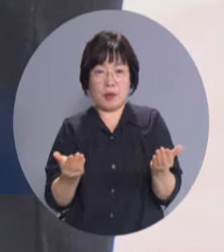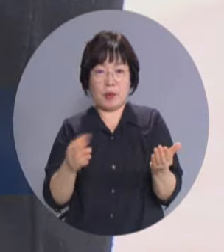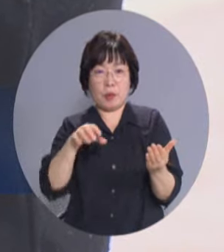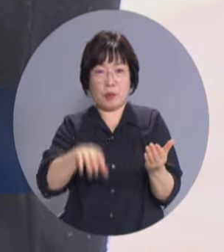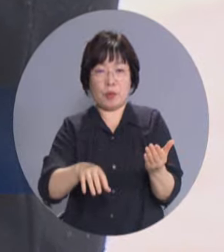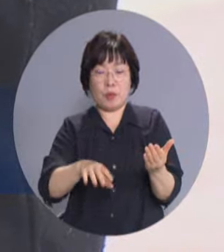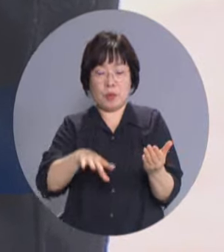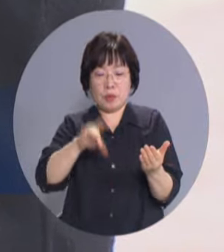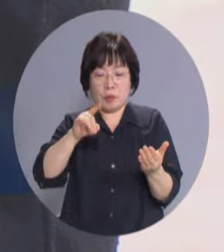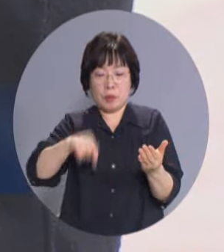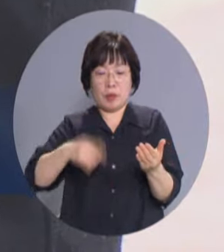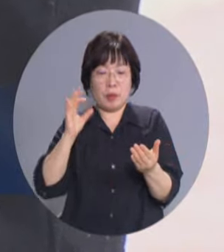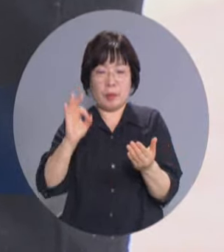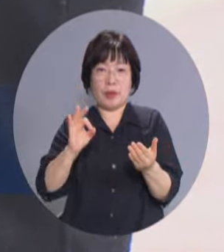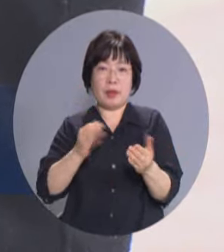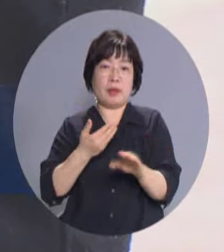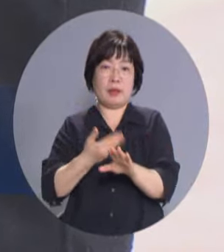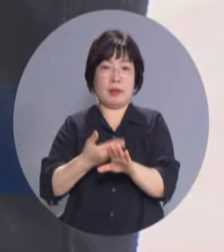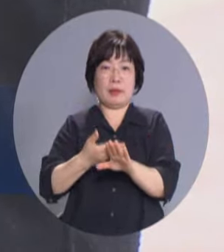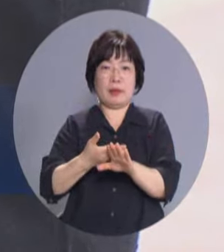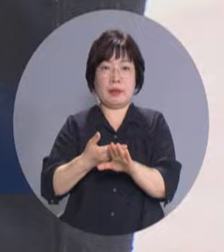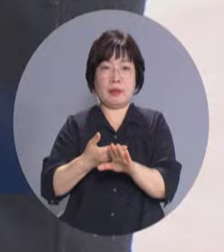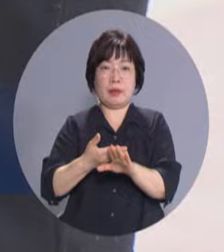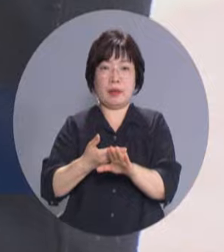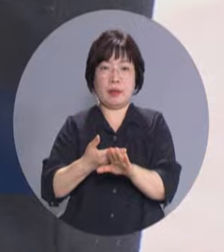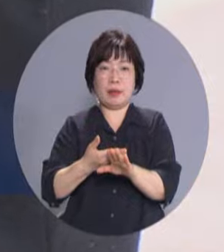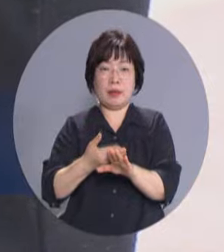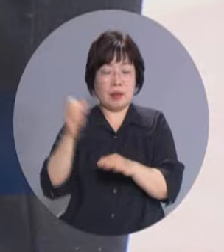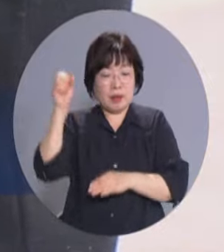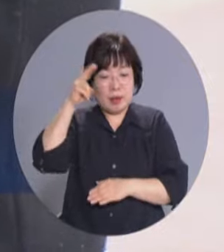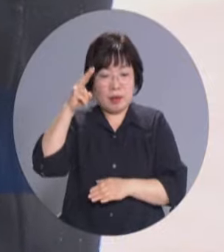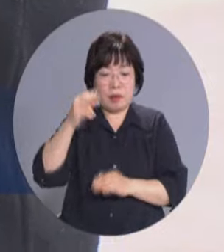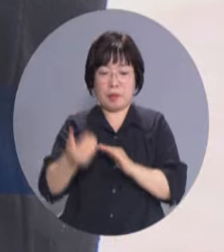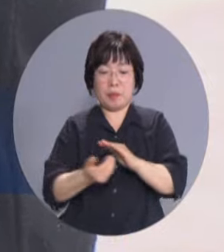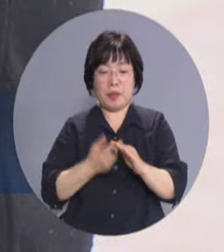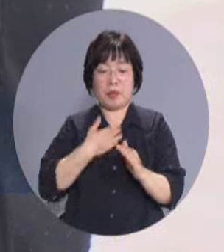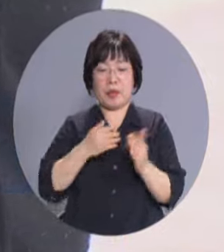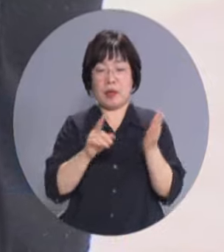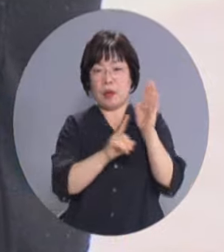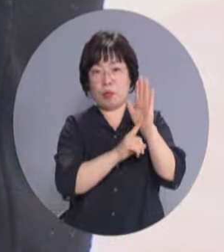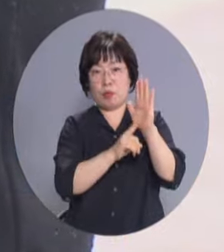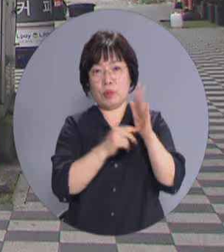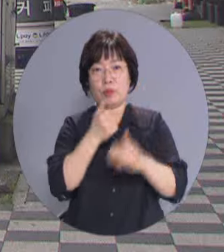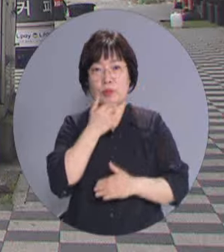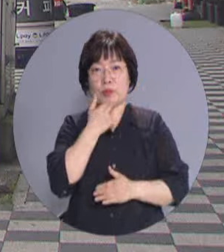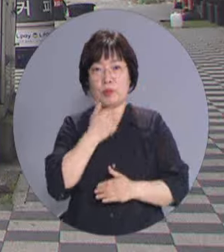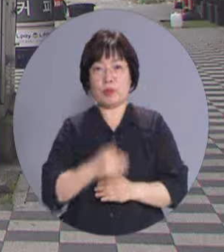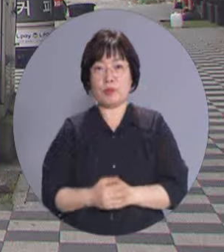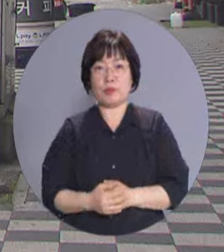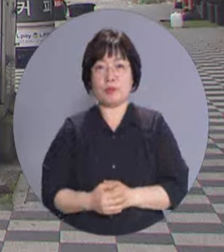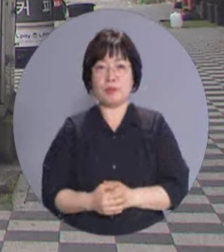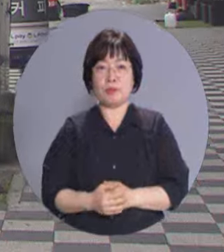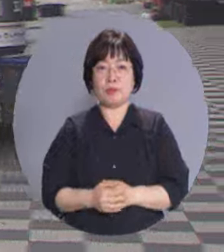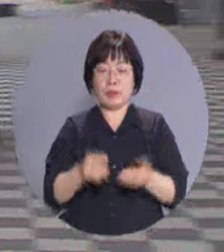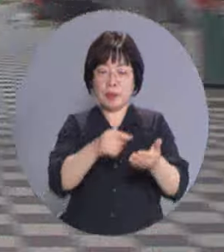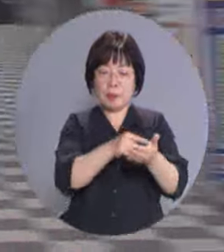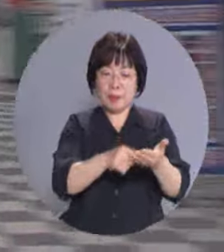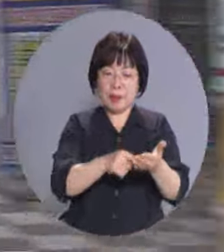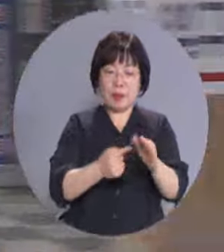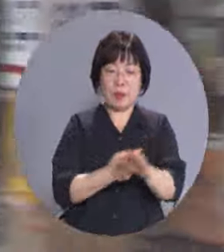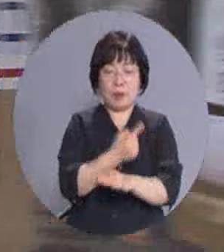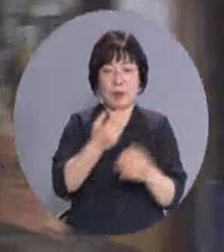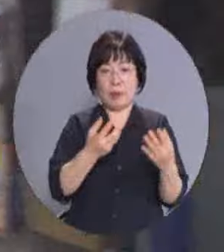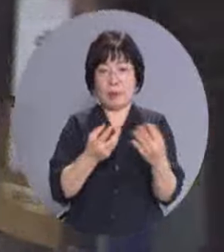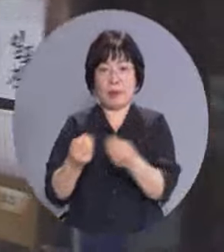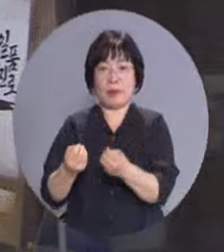때 나왔던 매대는 전혀 다른 였고 그것도 바뀌었으면 미리 안내를 안내가 나와야 되는데 피해는 이뿐만이